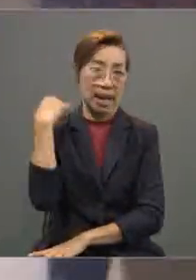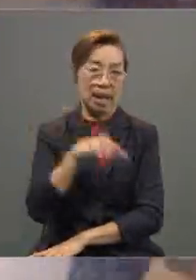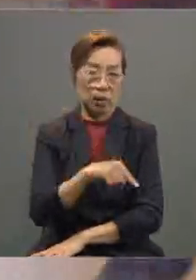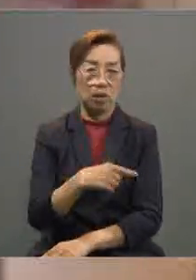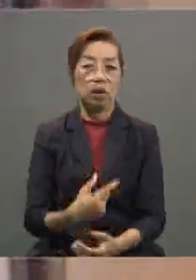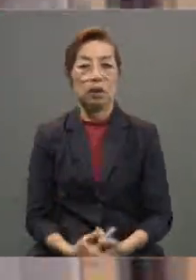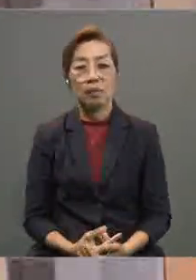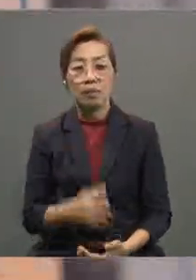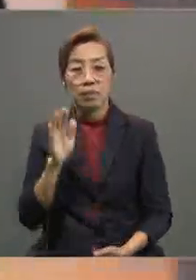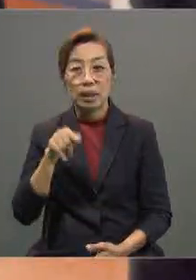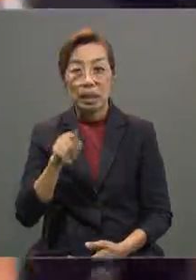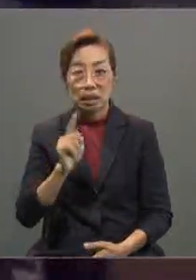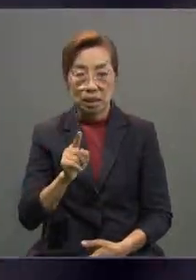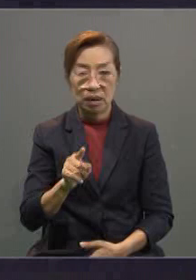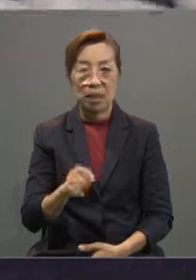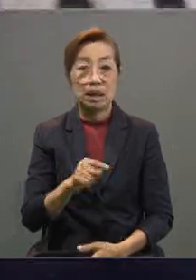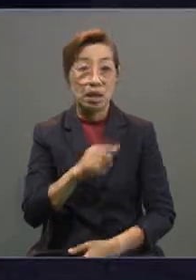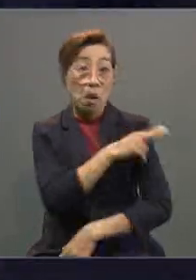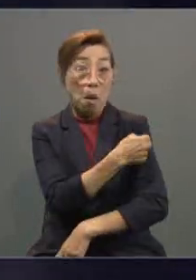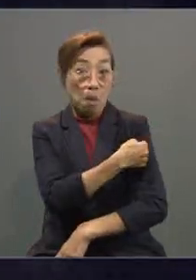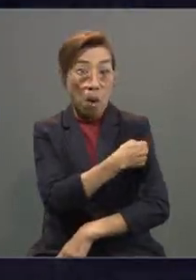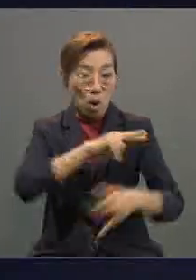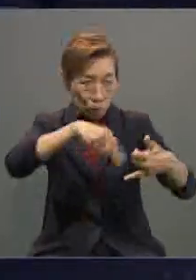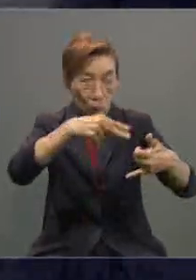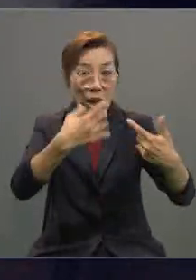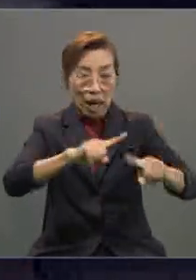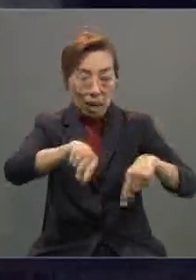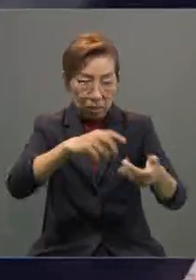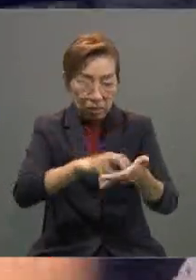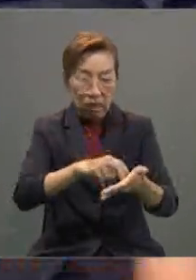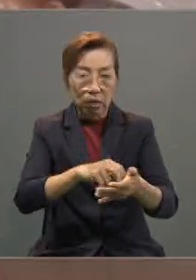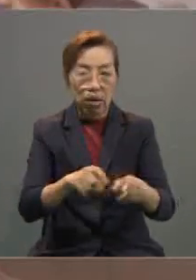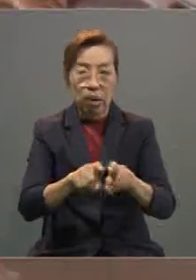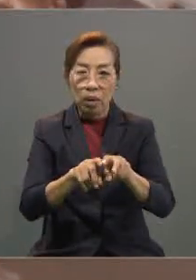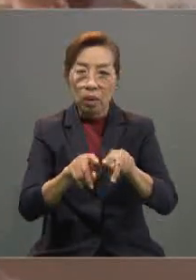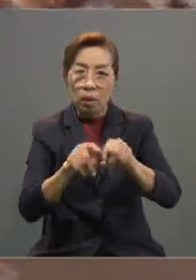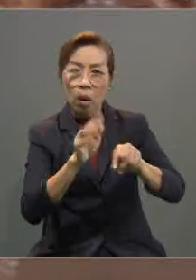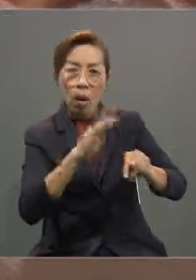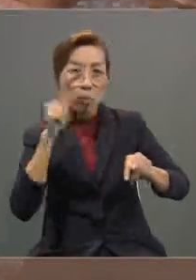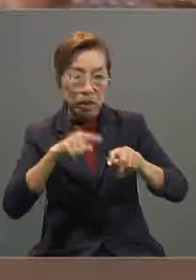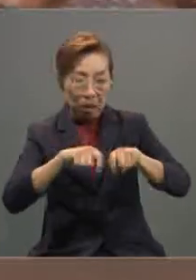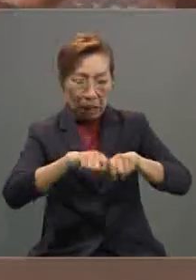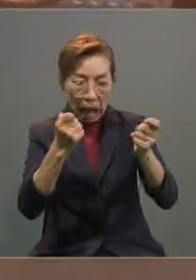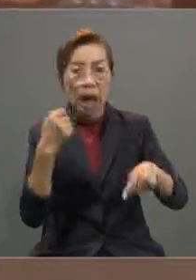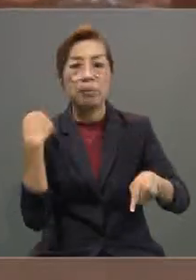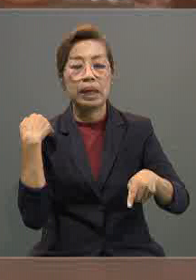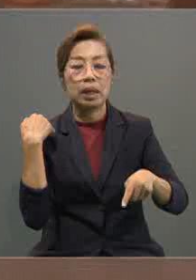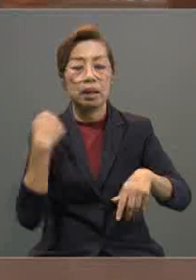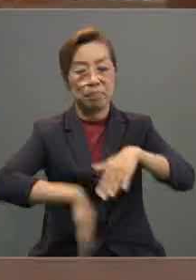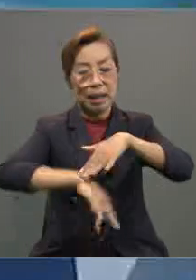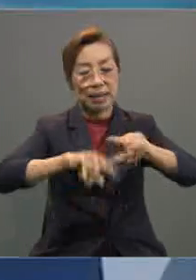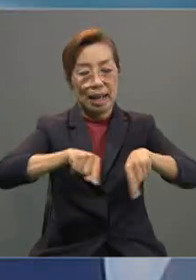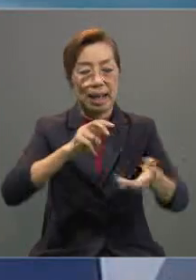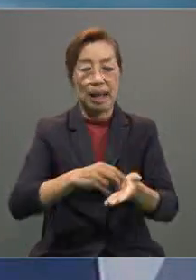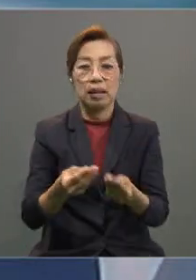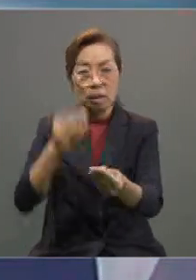คะแพทย์เนี่ยได้มีการตรวจร่างกายแล้วก็พบว่าอวัยวะเพศของเด็กเนี่ยฉีกขาดค่ะจึงนำหลักฐานเข้า